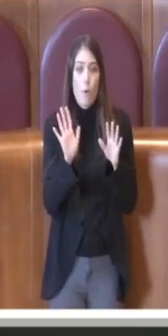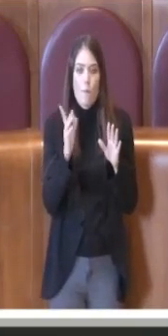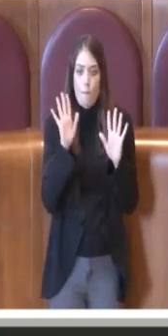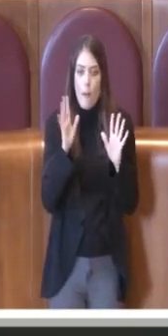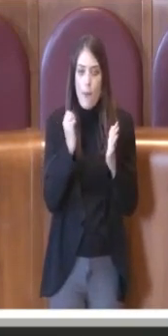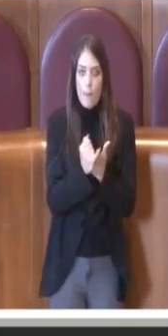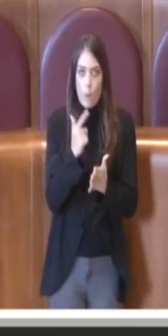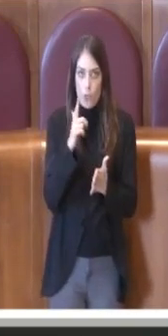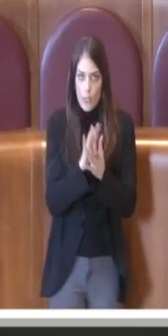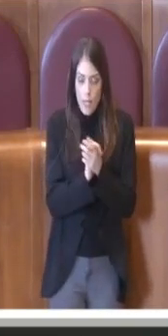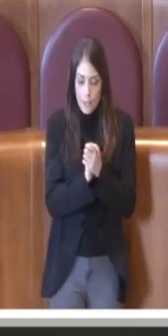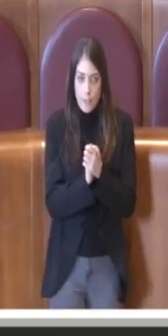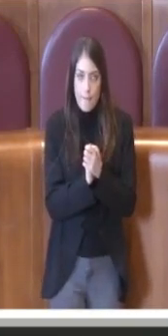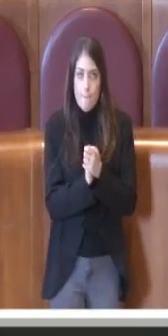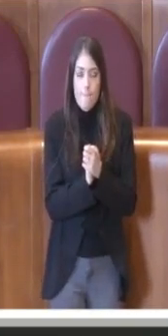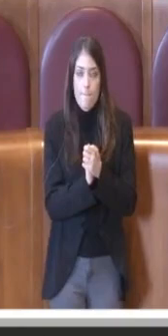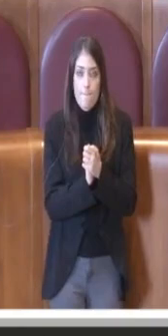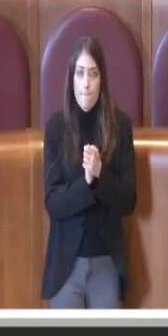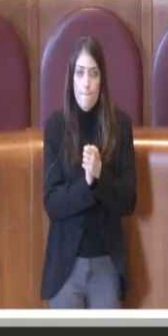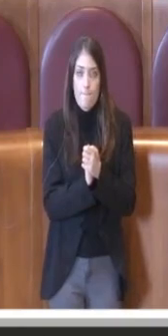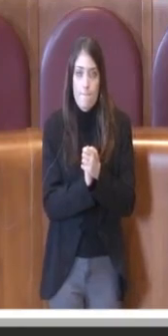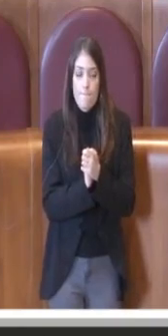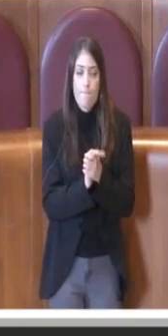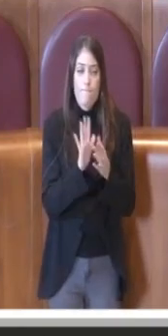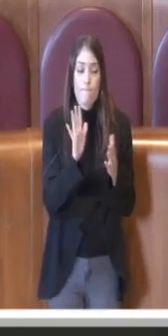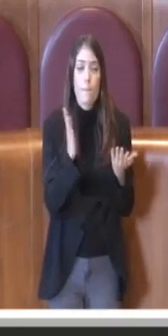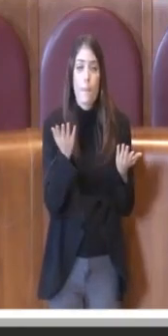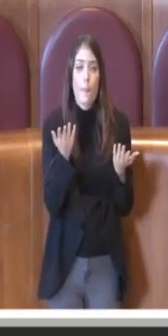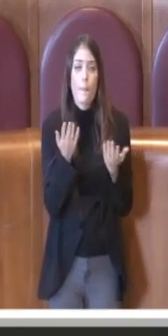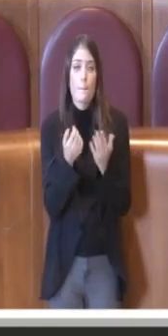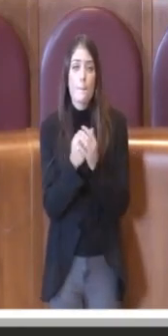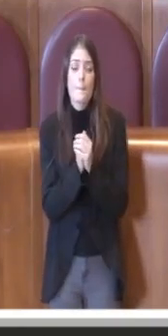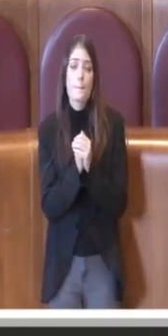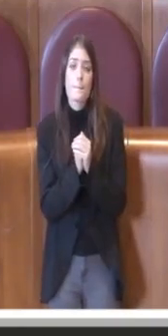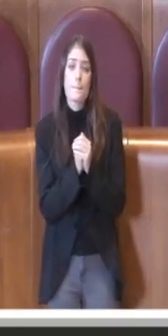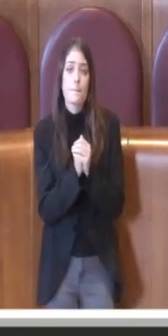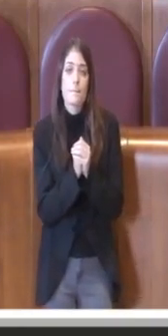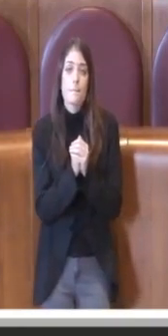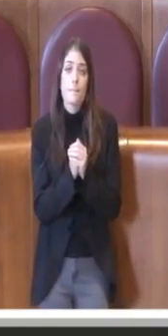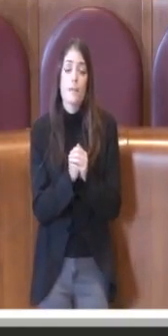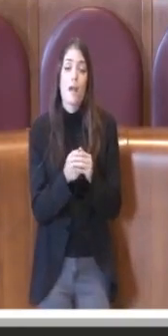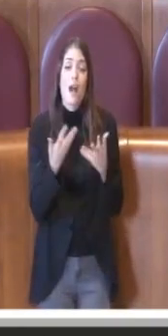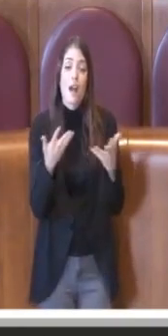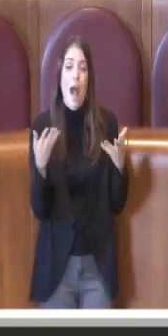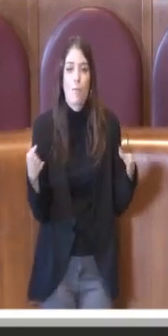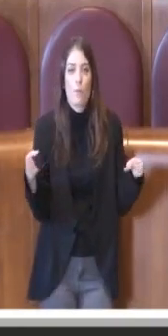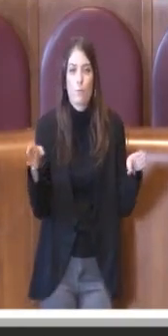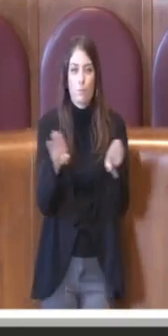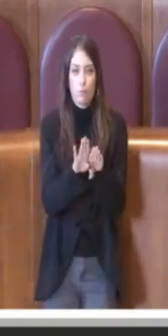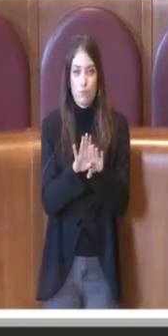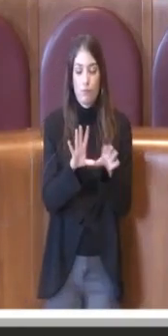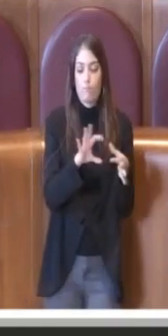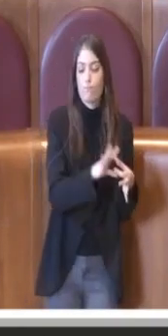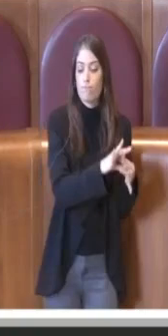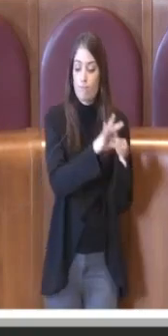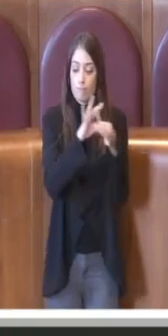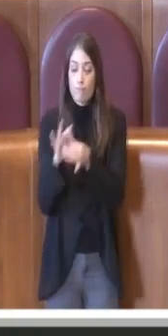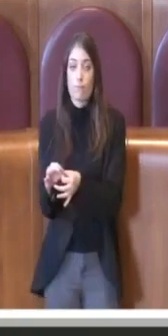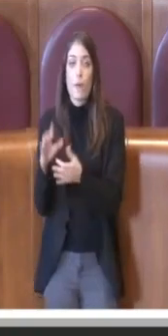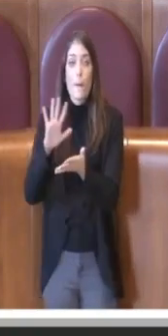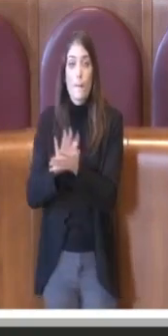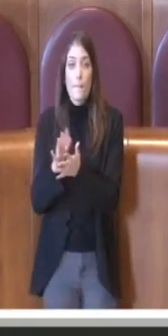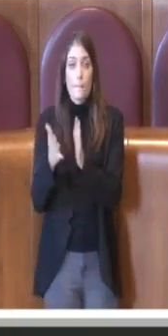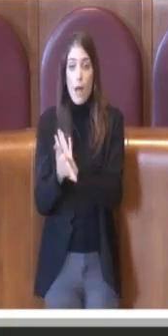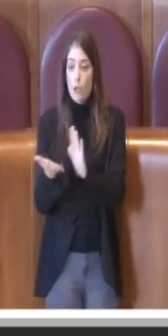importanti, si collega il fatto di aderire alla chiusura del campo con un patto